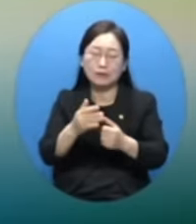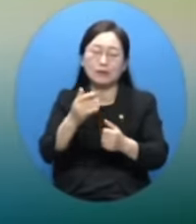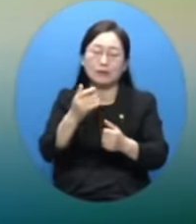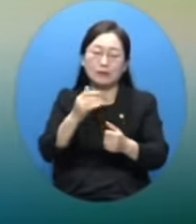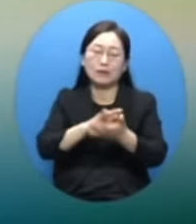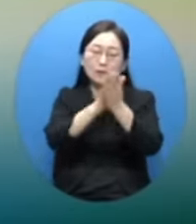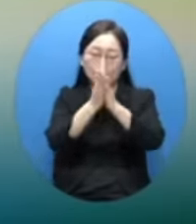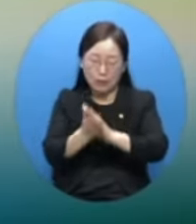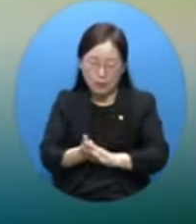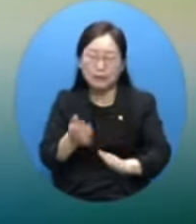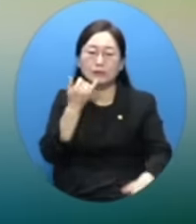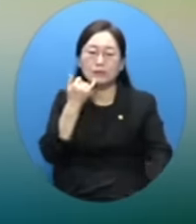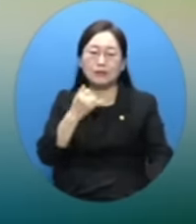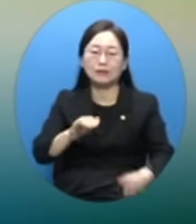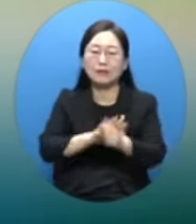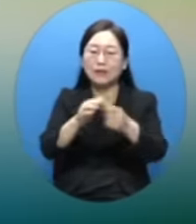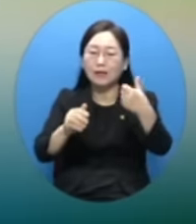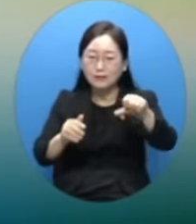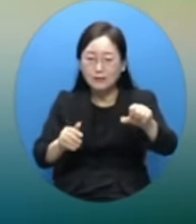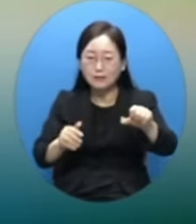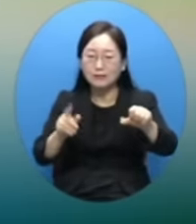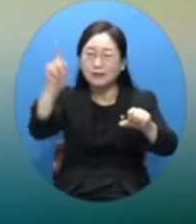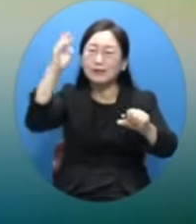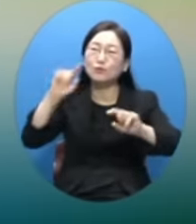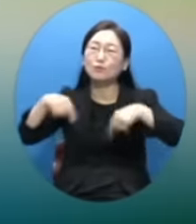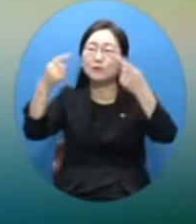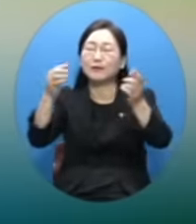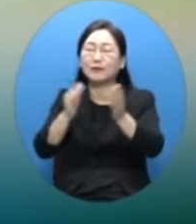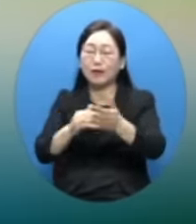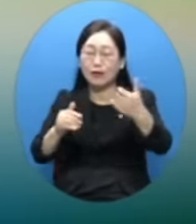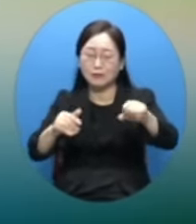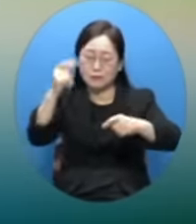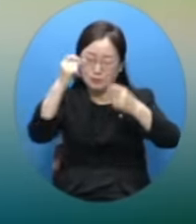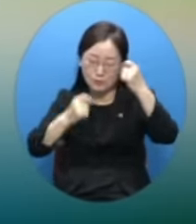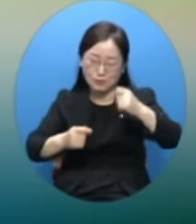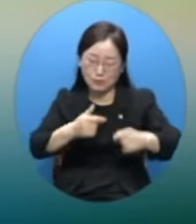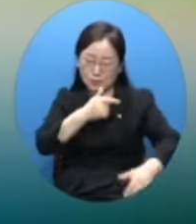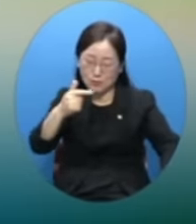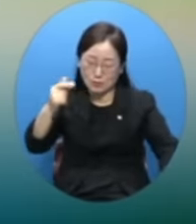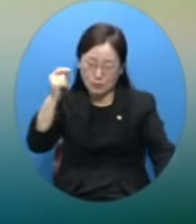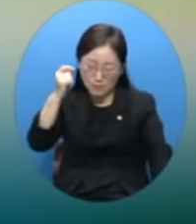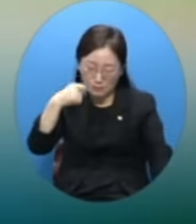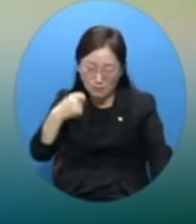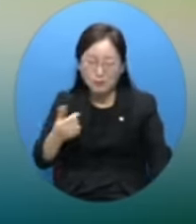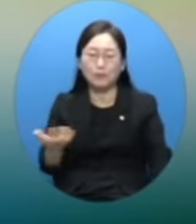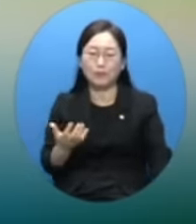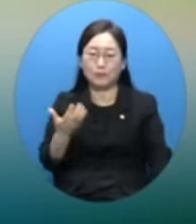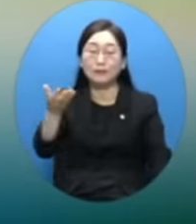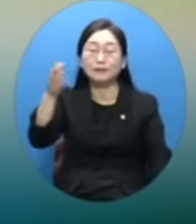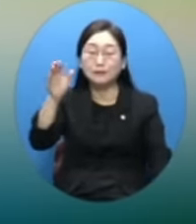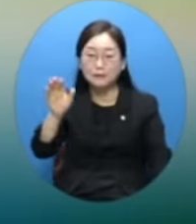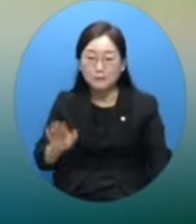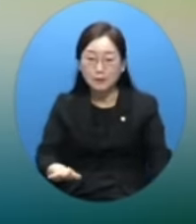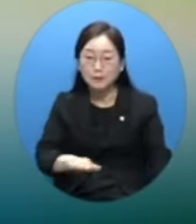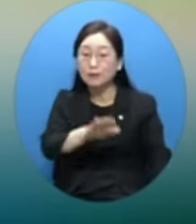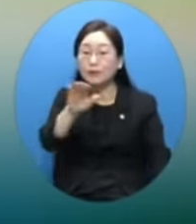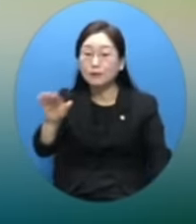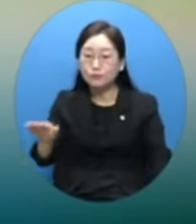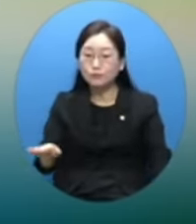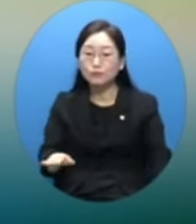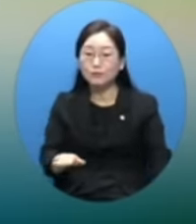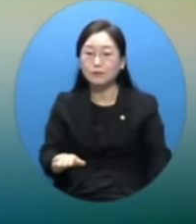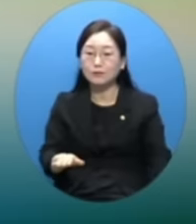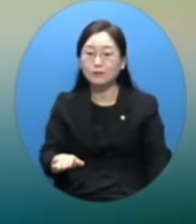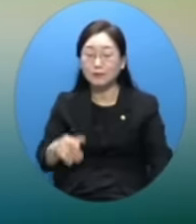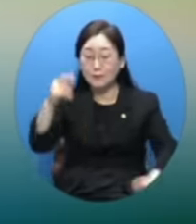이미 천국에 갔습니다. 아들을 잃어버린 슬픔은 말로 표현할 수 없이 아픕니다. 그러나